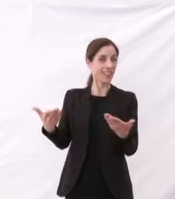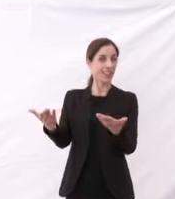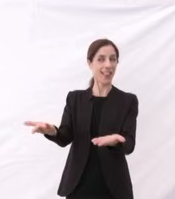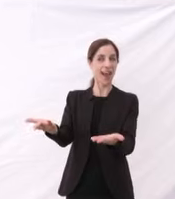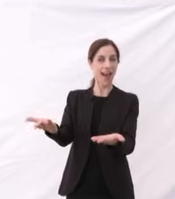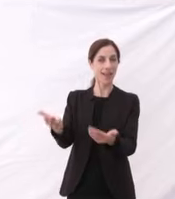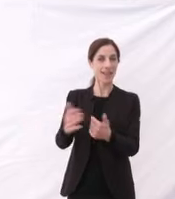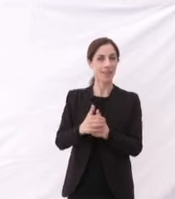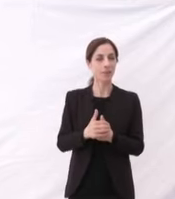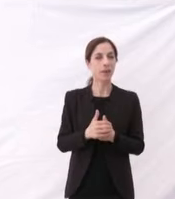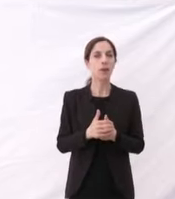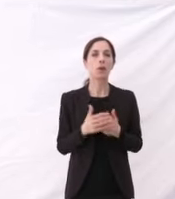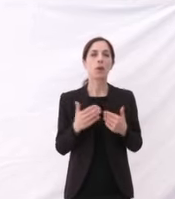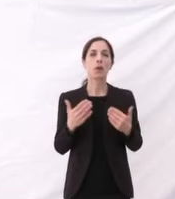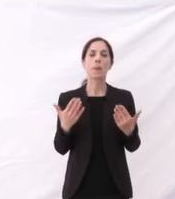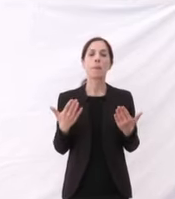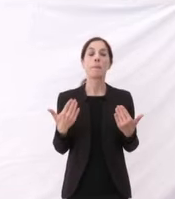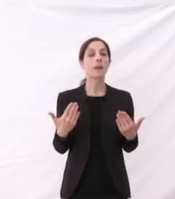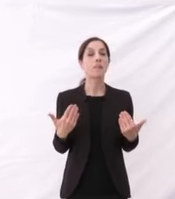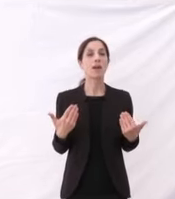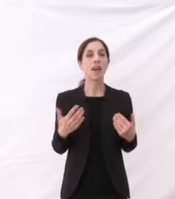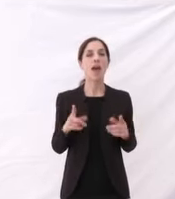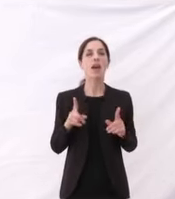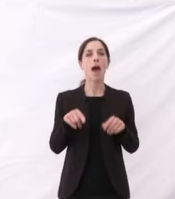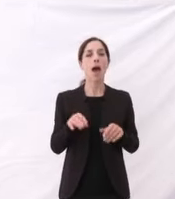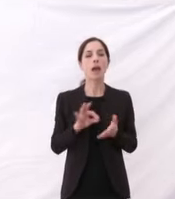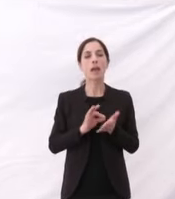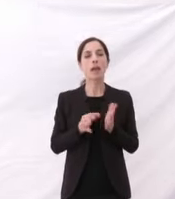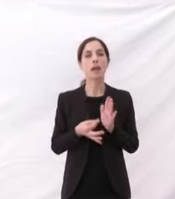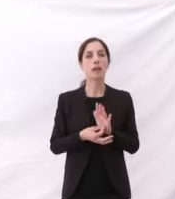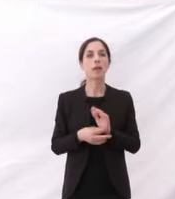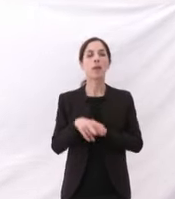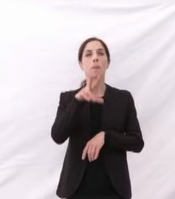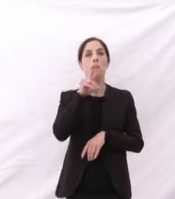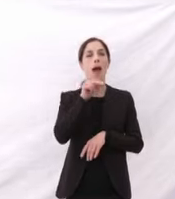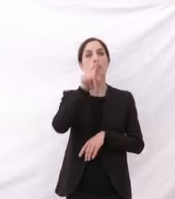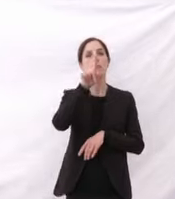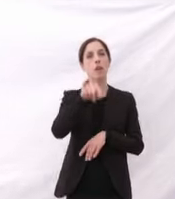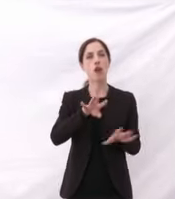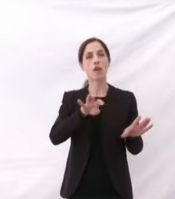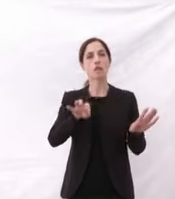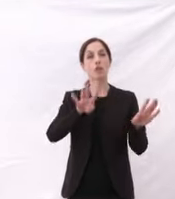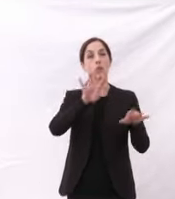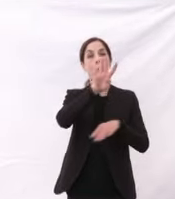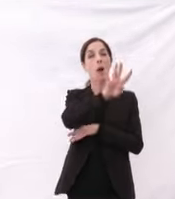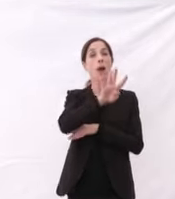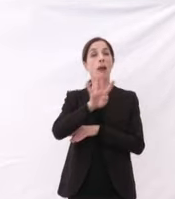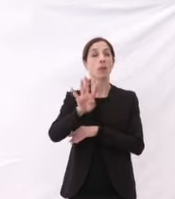era primavera, anche in quel marzo, nel